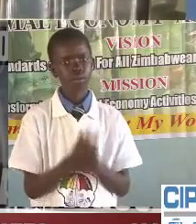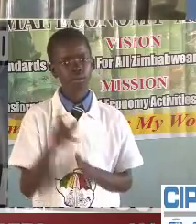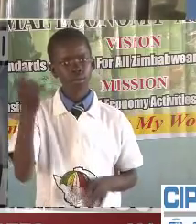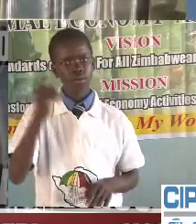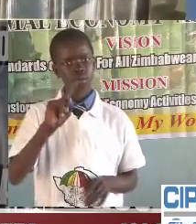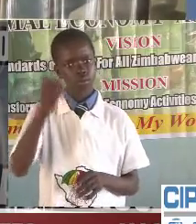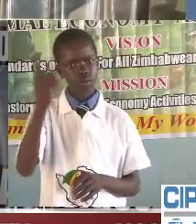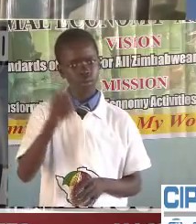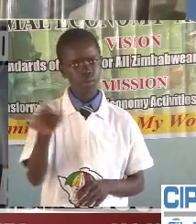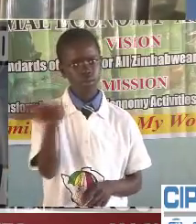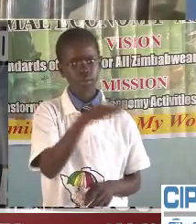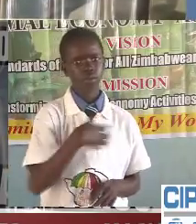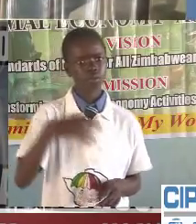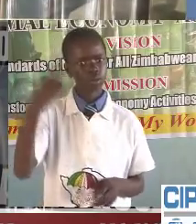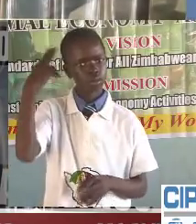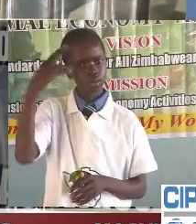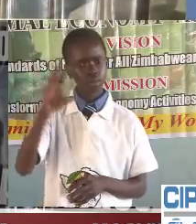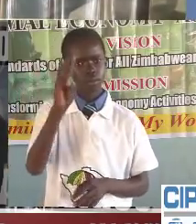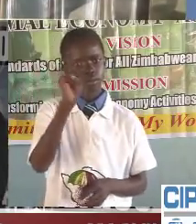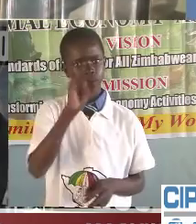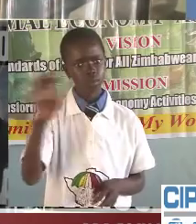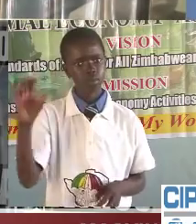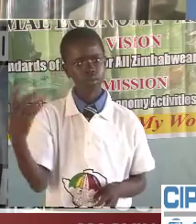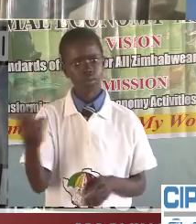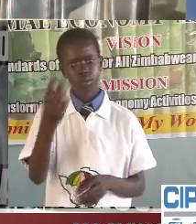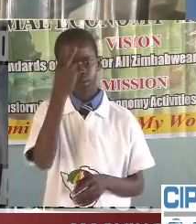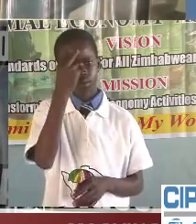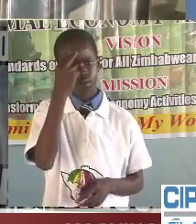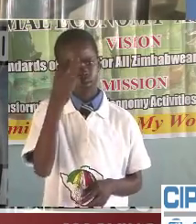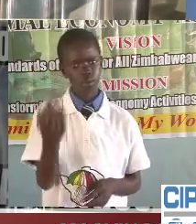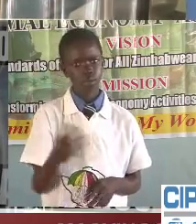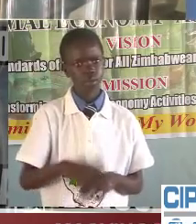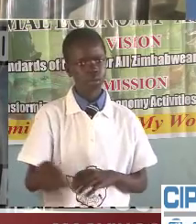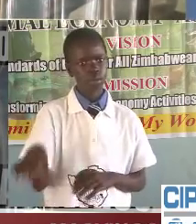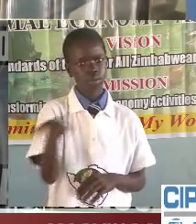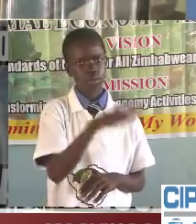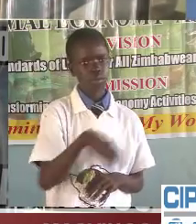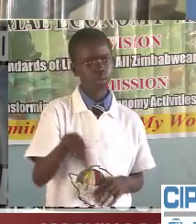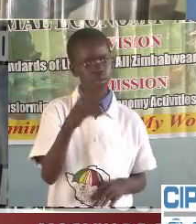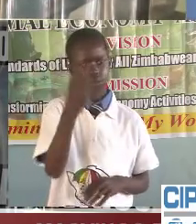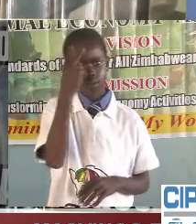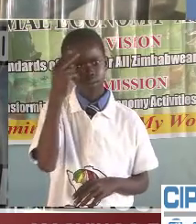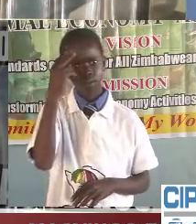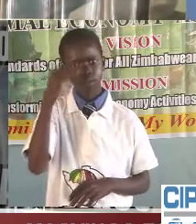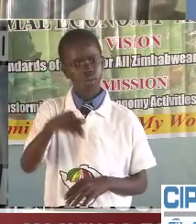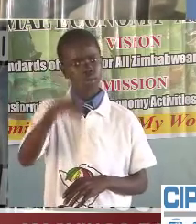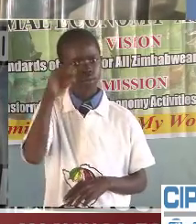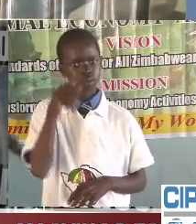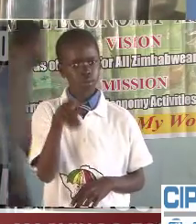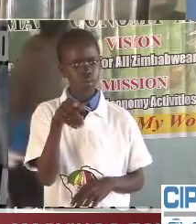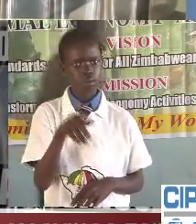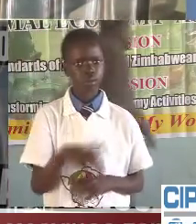1 vanoabuswa nemapurisa ecouncil, 2 vanoabuswa nemapurisa eZimbabwe.